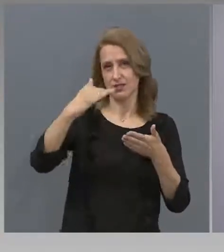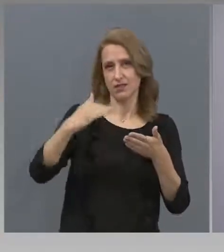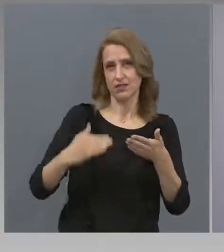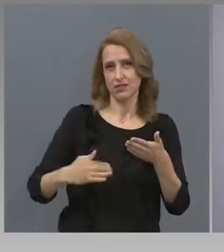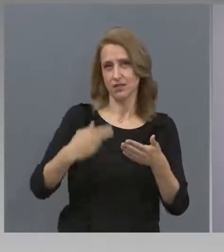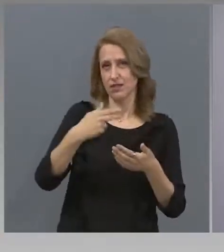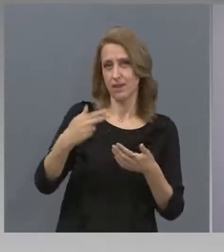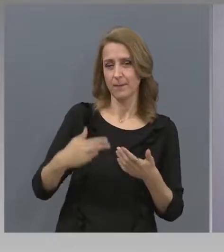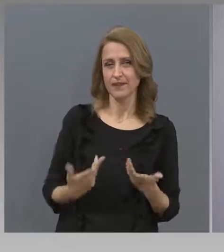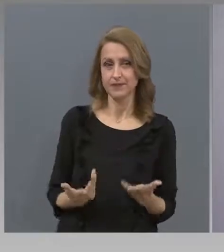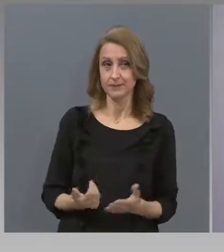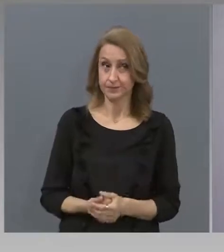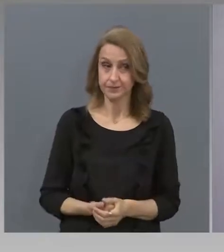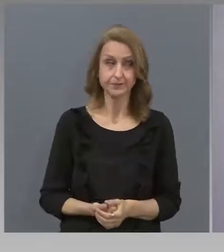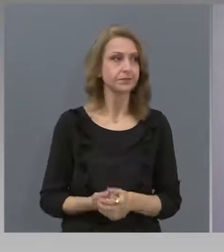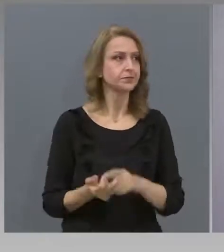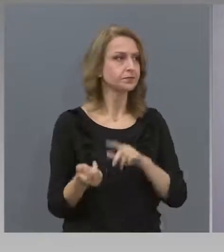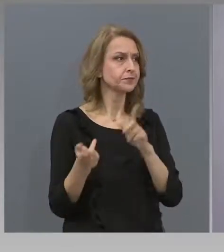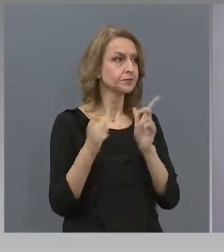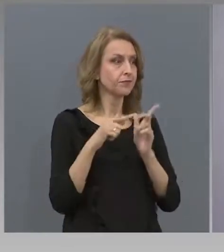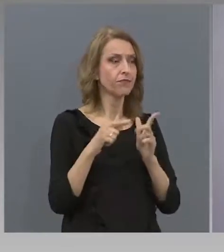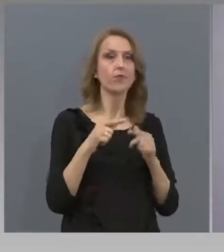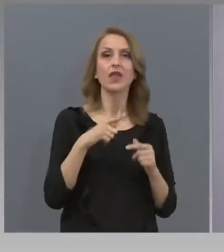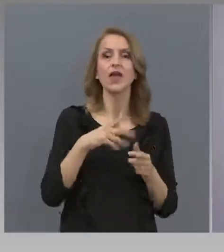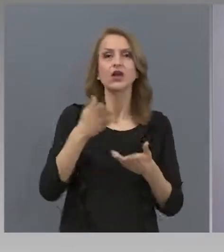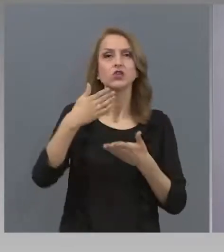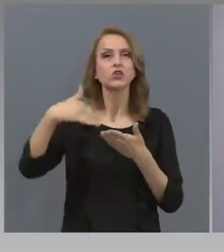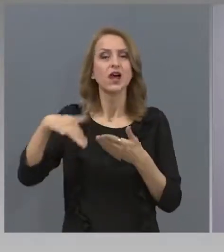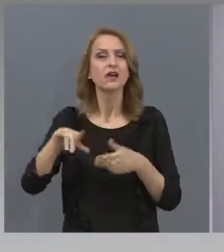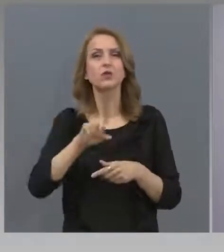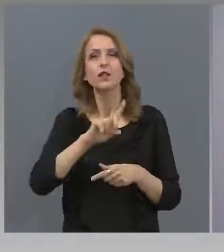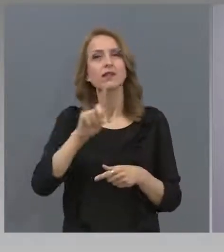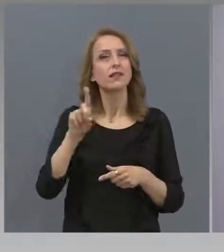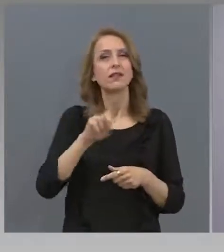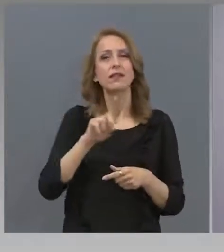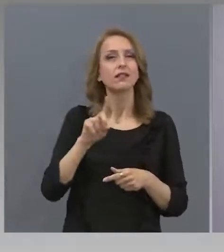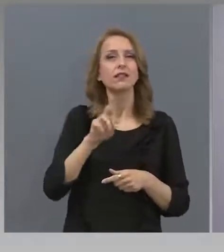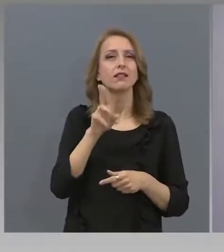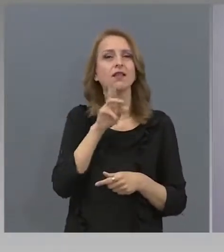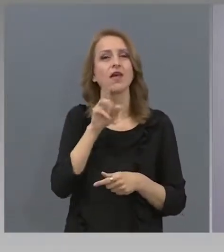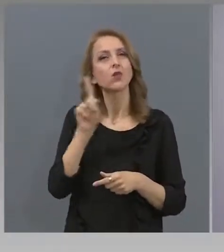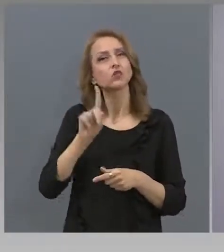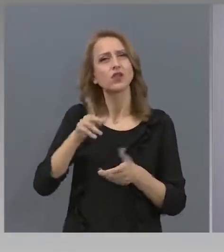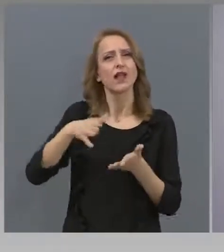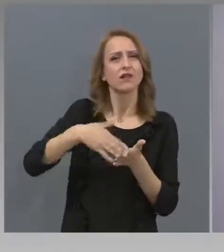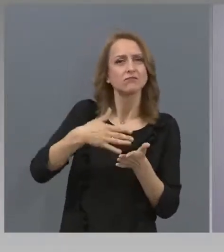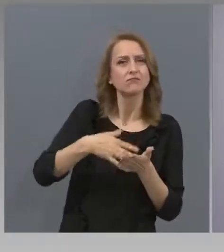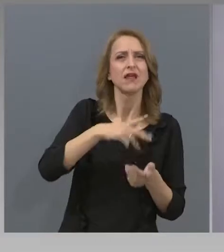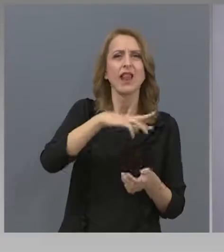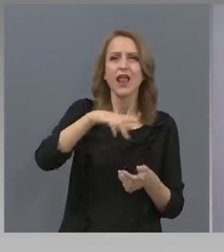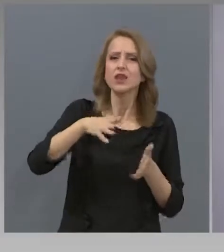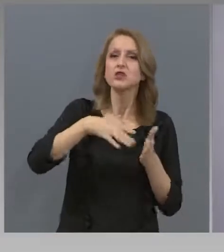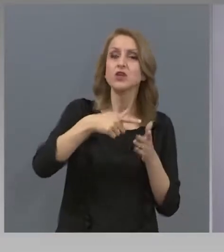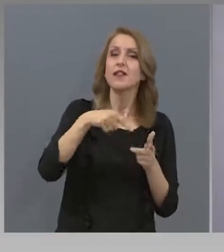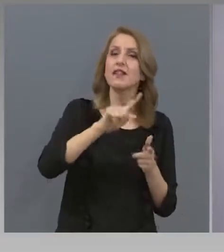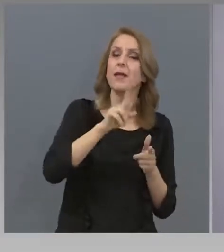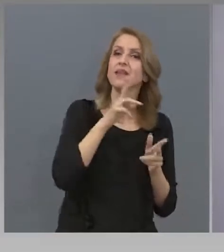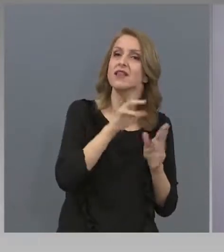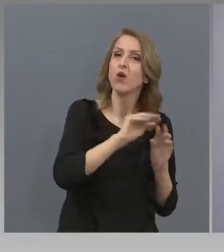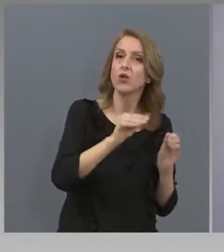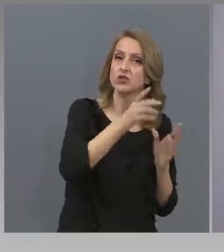Казахте за част от непедагогическия персонал в детските градини, по-стопо-стопо в БГНС. А какво става с